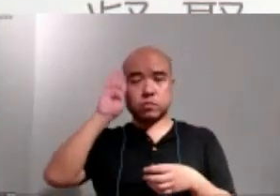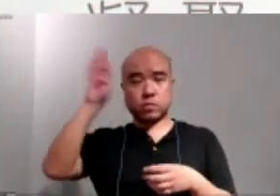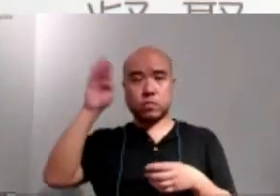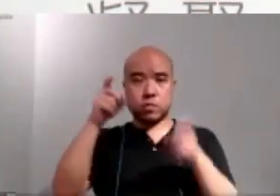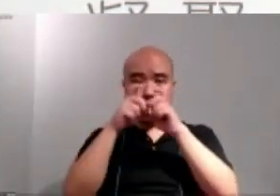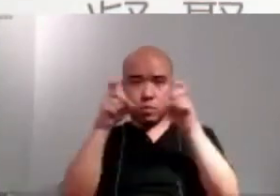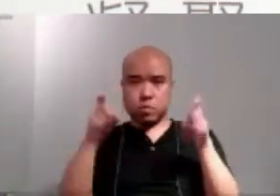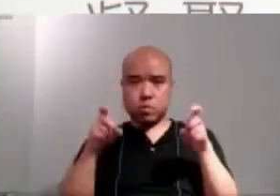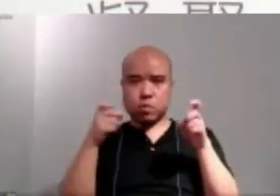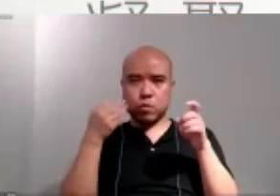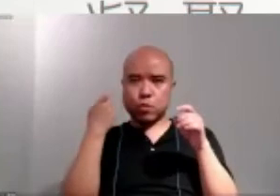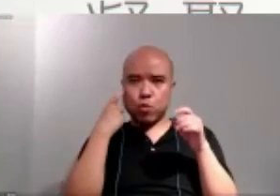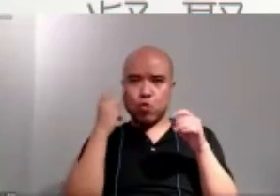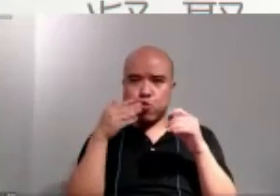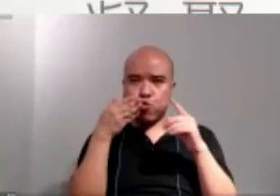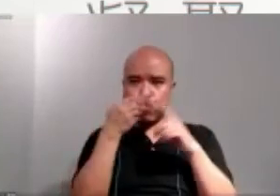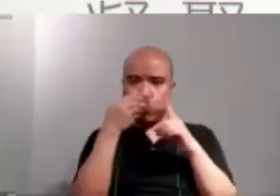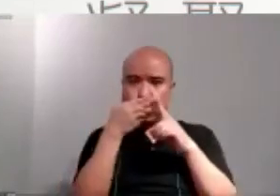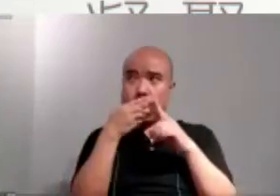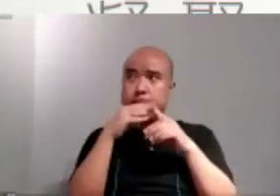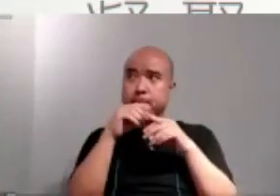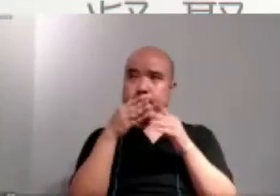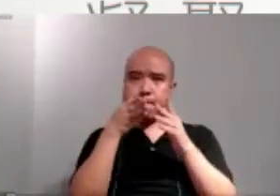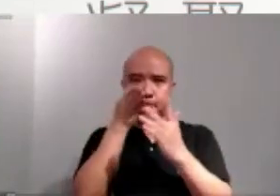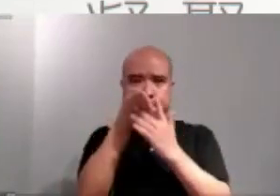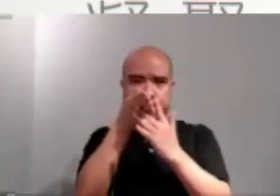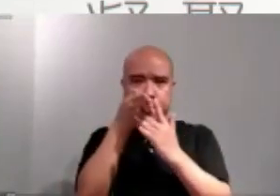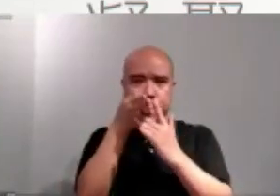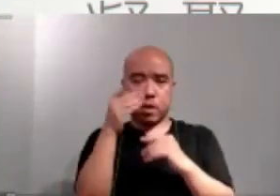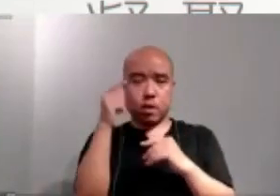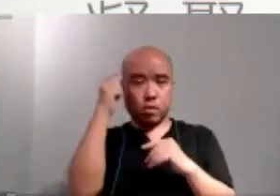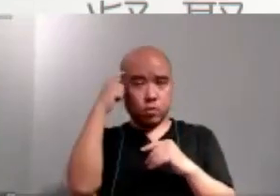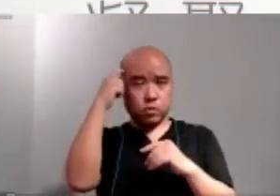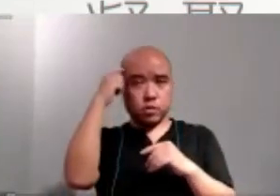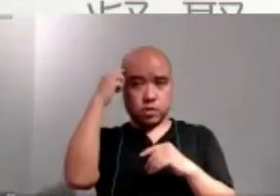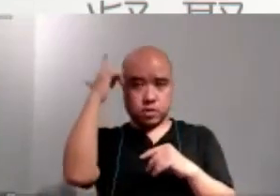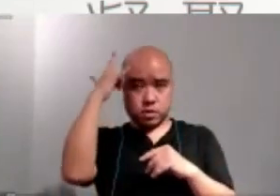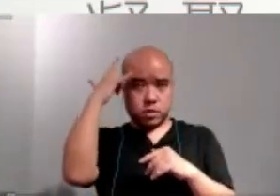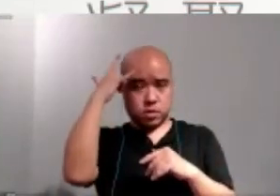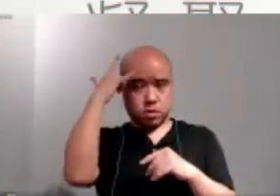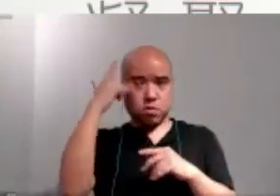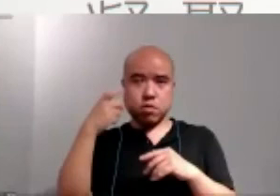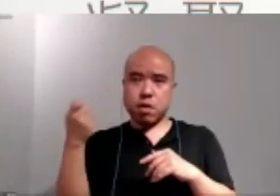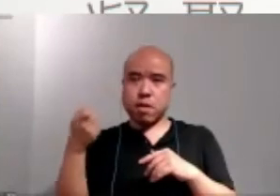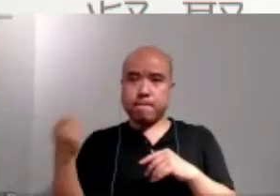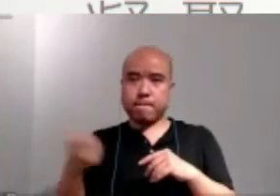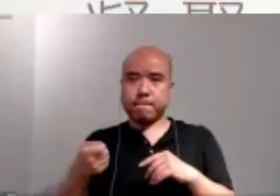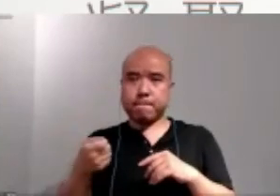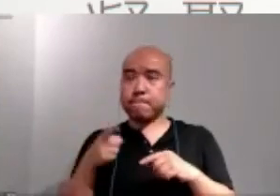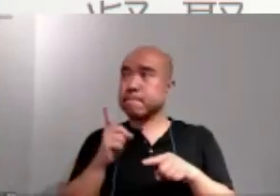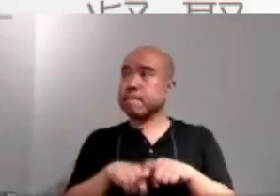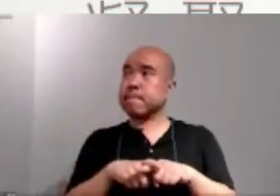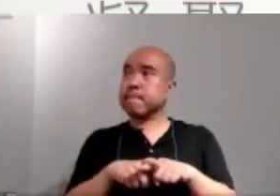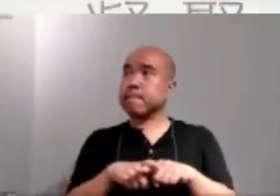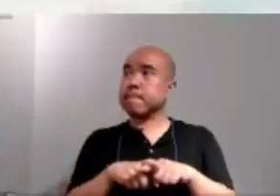想點，然後行動 take action。先可以令到腦中我哋想象嘅咧成真嘅。而各位觀